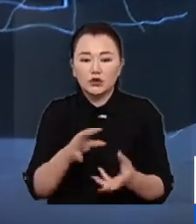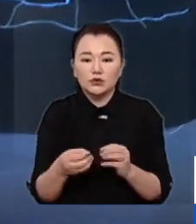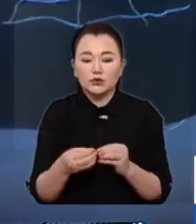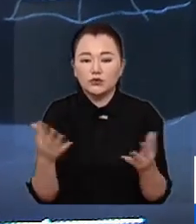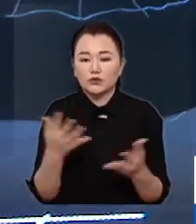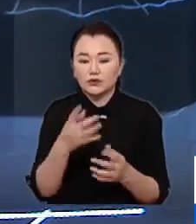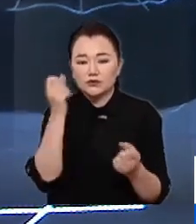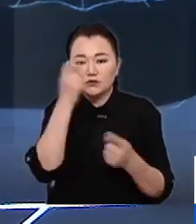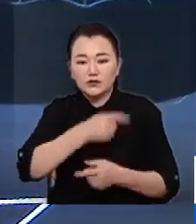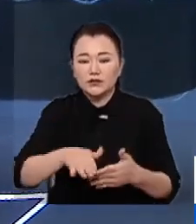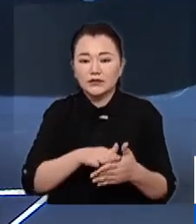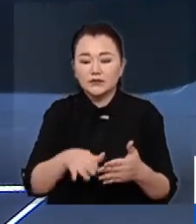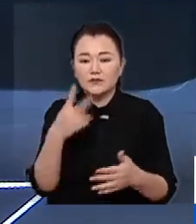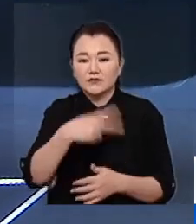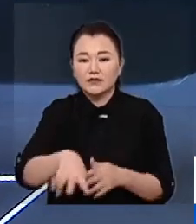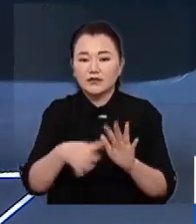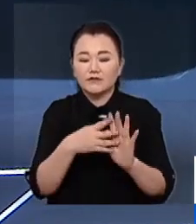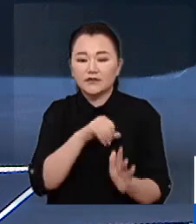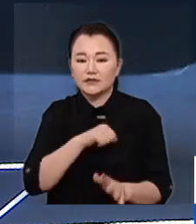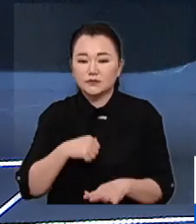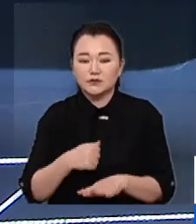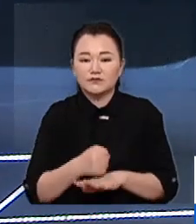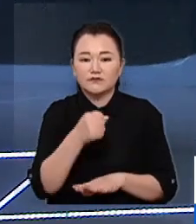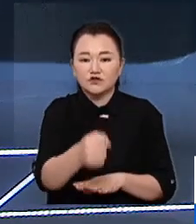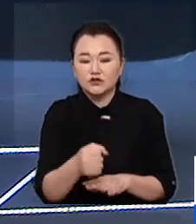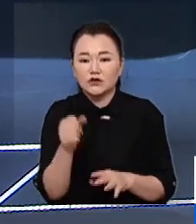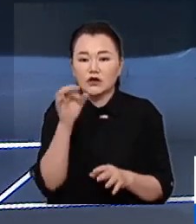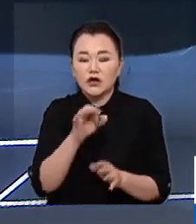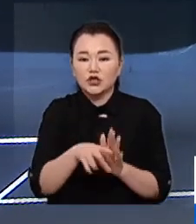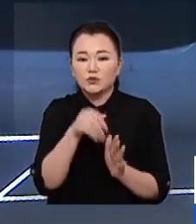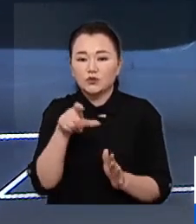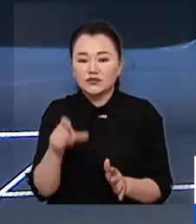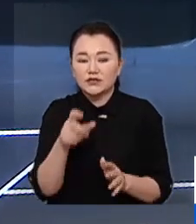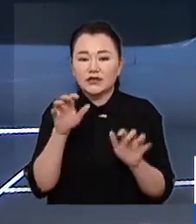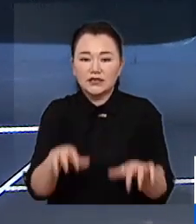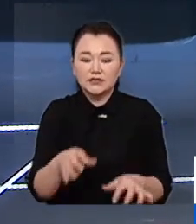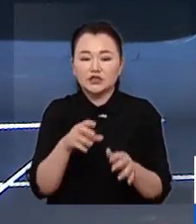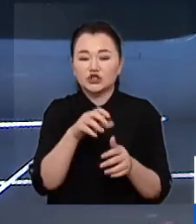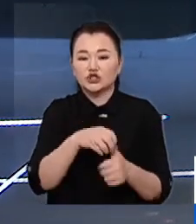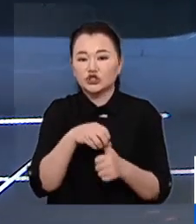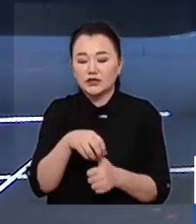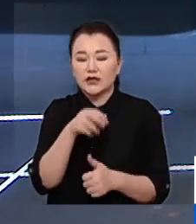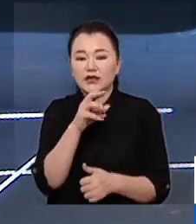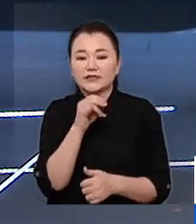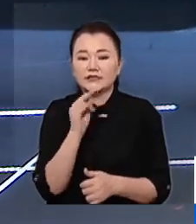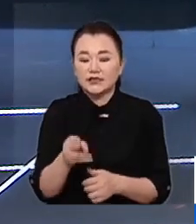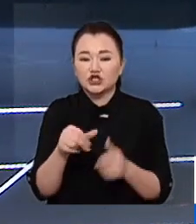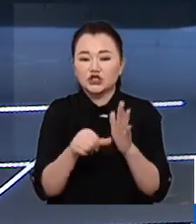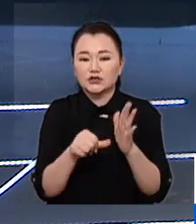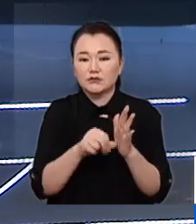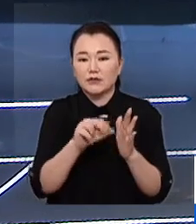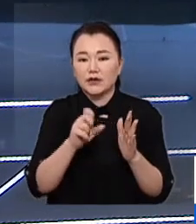Стали известны и имена 29 самовыдвиженцев. А депутатские кресла члены ЦИКа распределили между 6